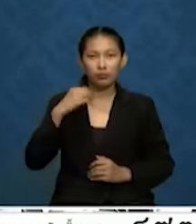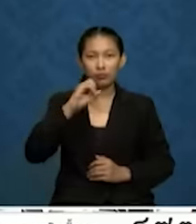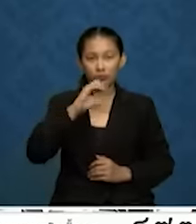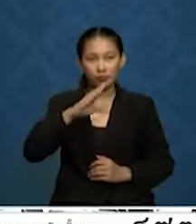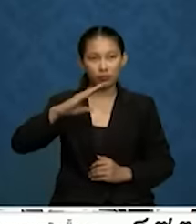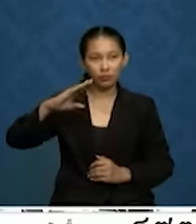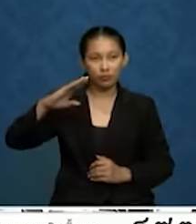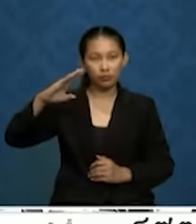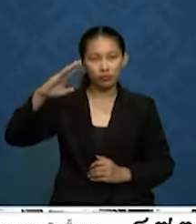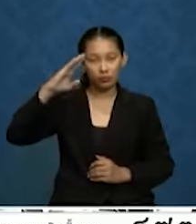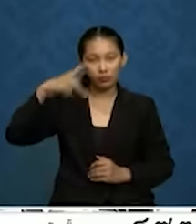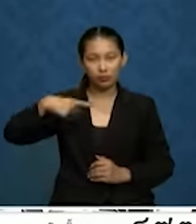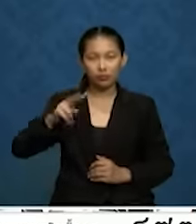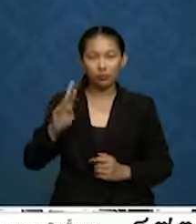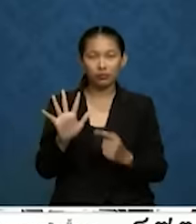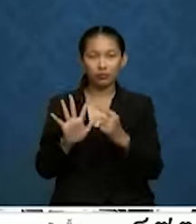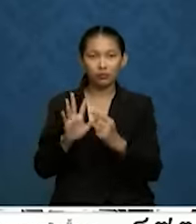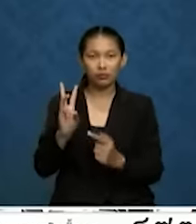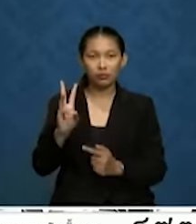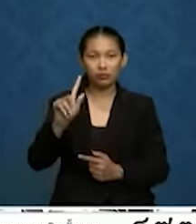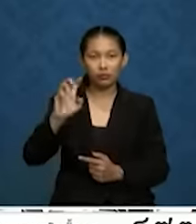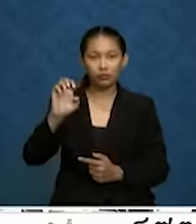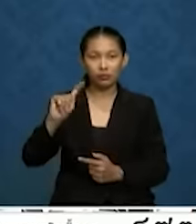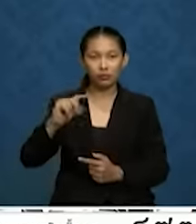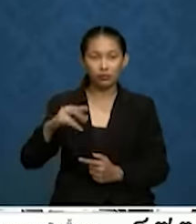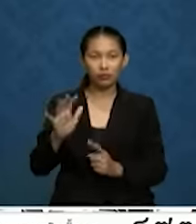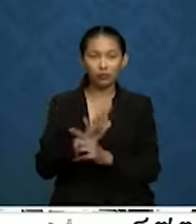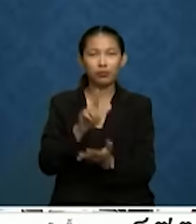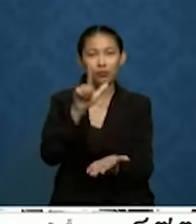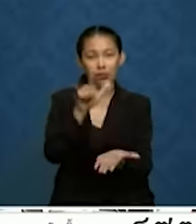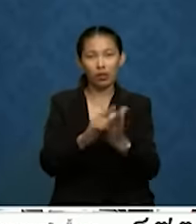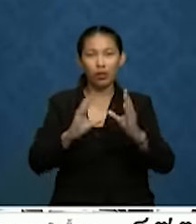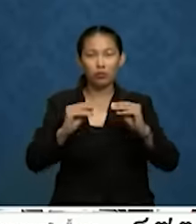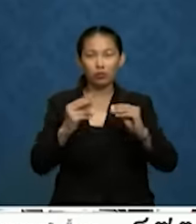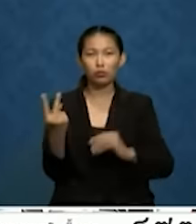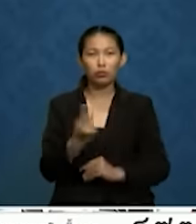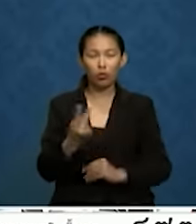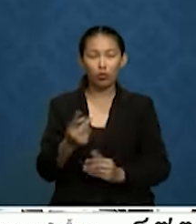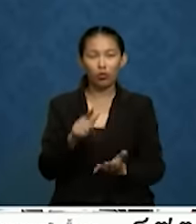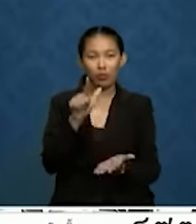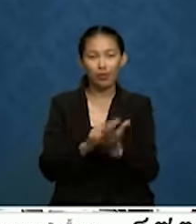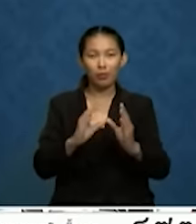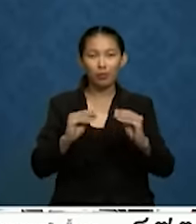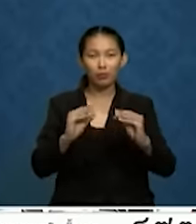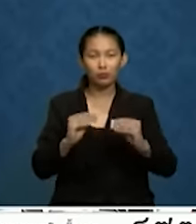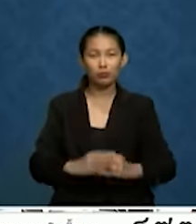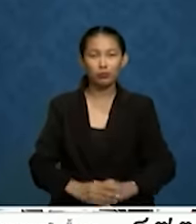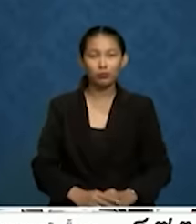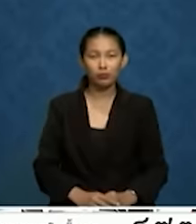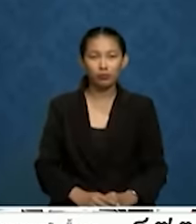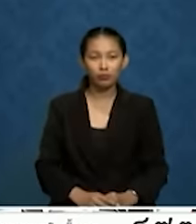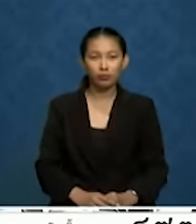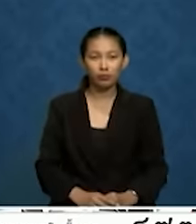อกประวิตรกับร้อยตำรวจเฉลิมลาการประชุมสองท่านนี้ครับครับก็